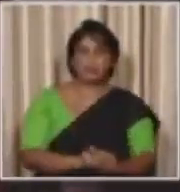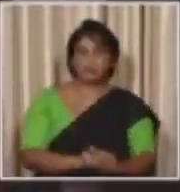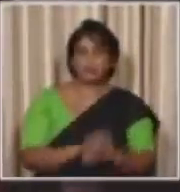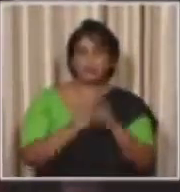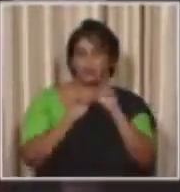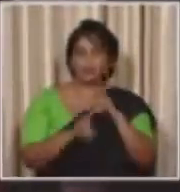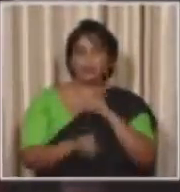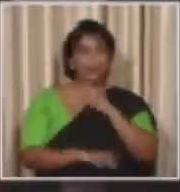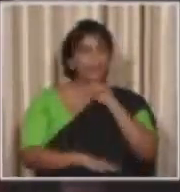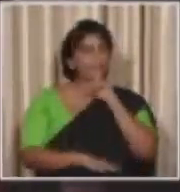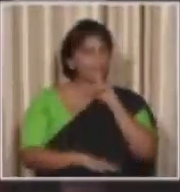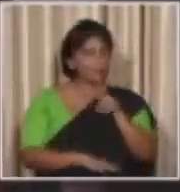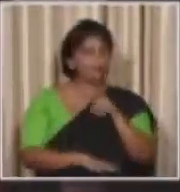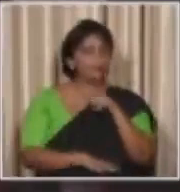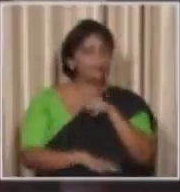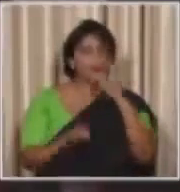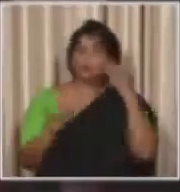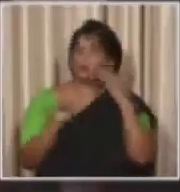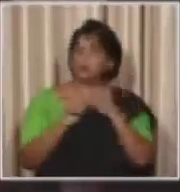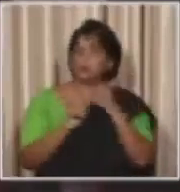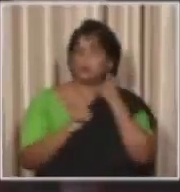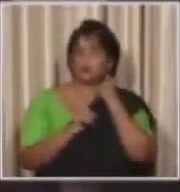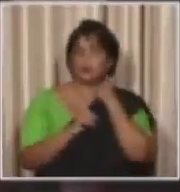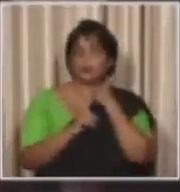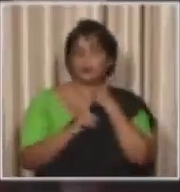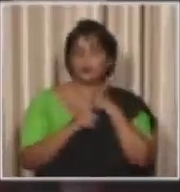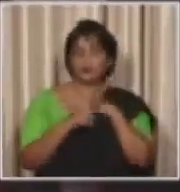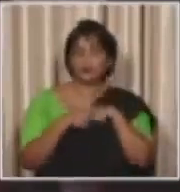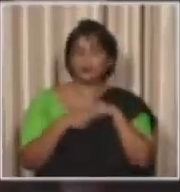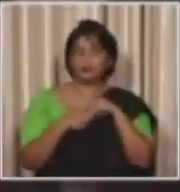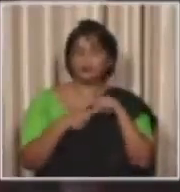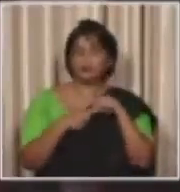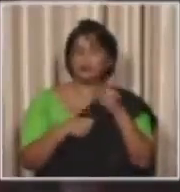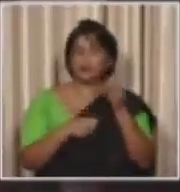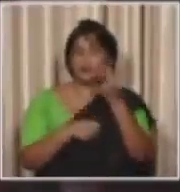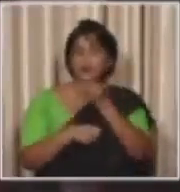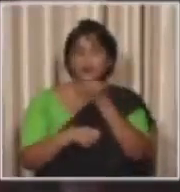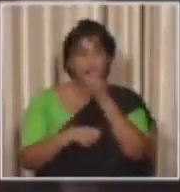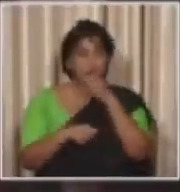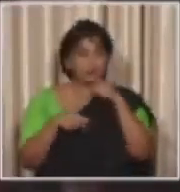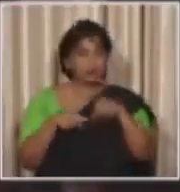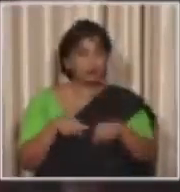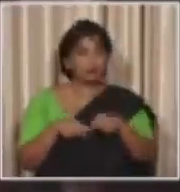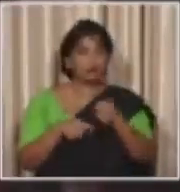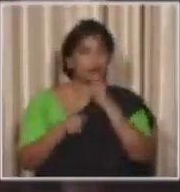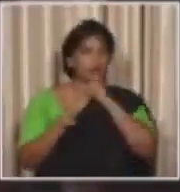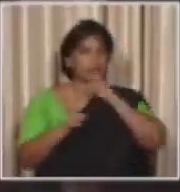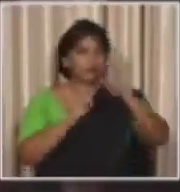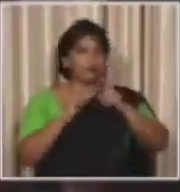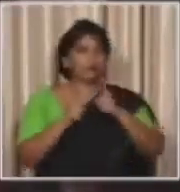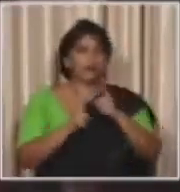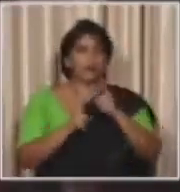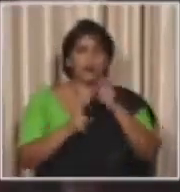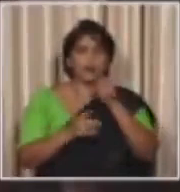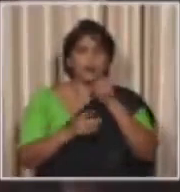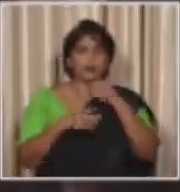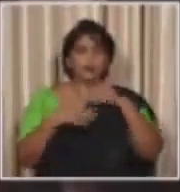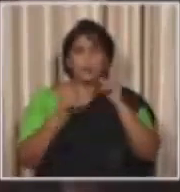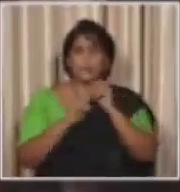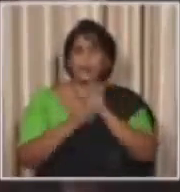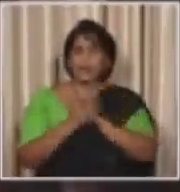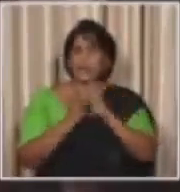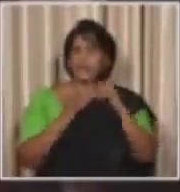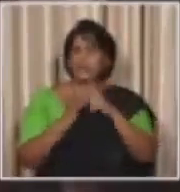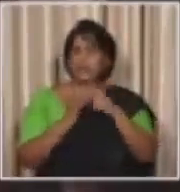එහිද මං ඔබතුමාගෙන් අහනවා දැන් මේ පිළිබඳ ඔබතුමාලා මේ ලබා දෙන සහල් මං හිතන්නේ දැන් මේ පැමිණිලිත් කියලා තියෙනවා මහජන සෞඛ්‍ය නිලධාරිතුමාටත්